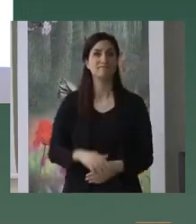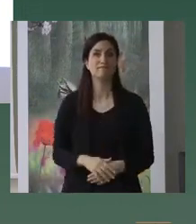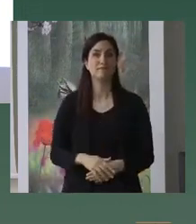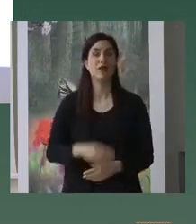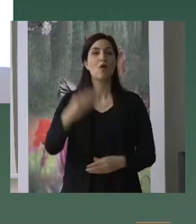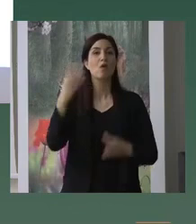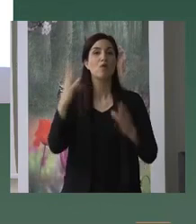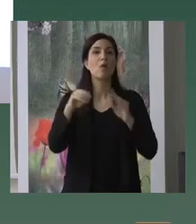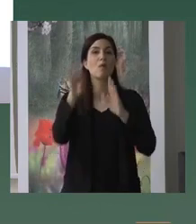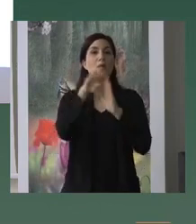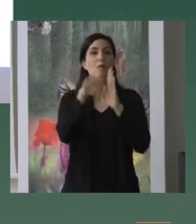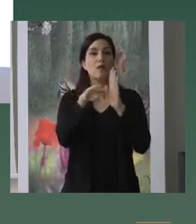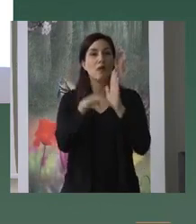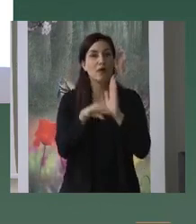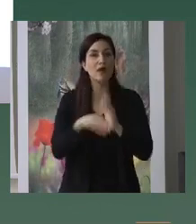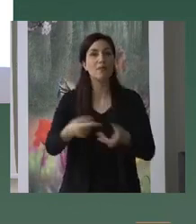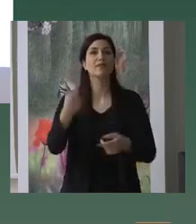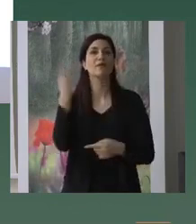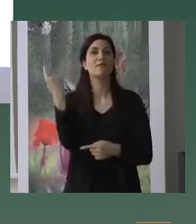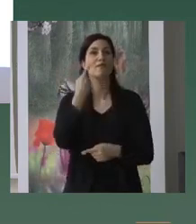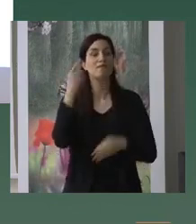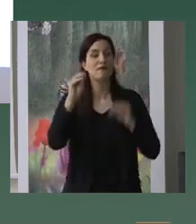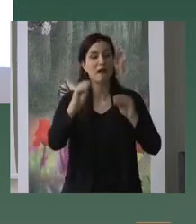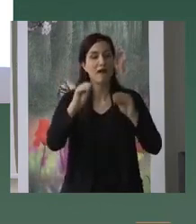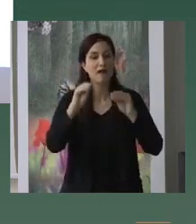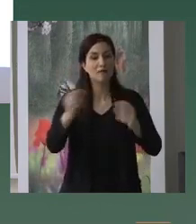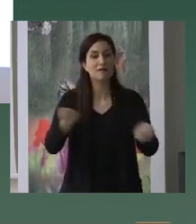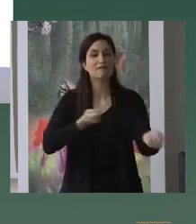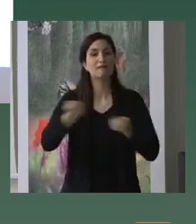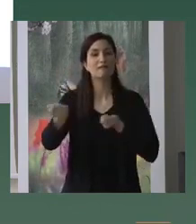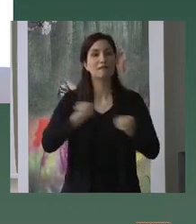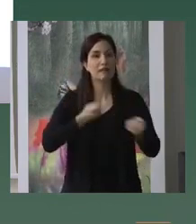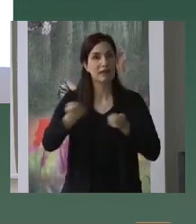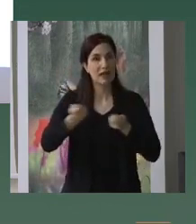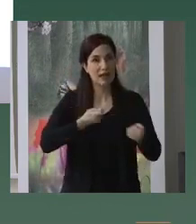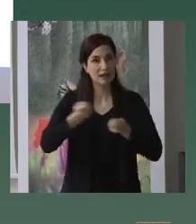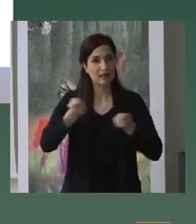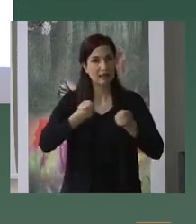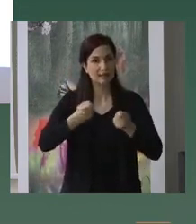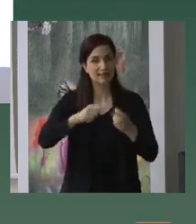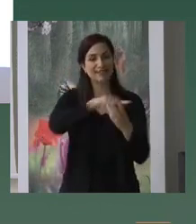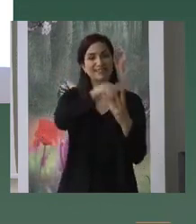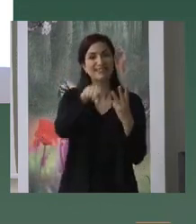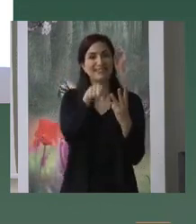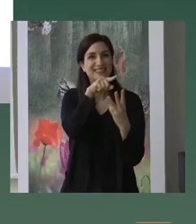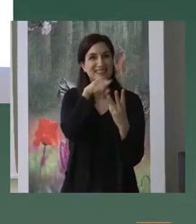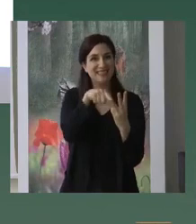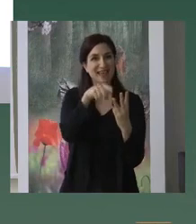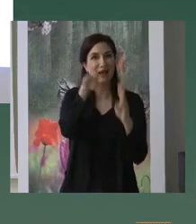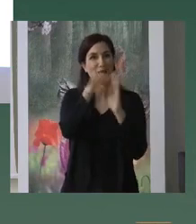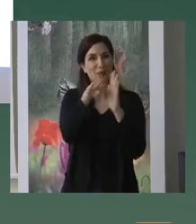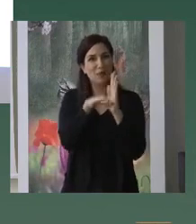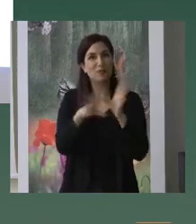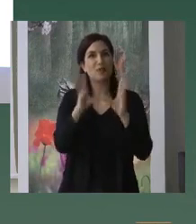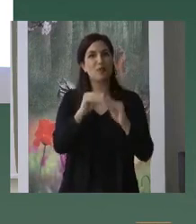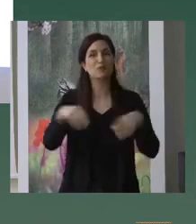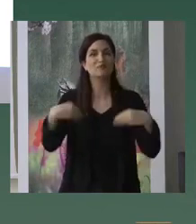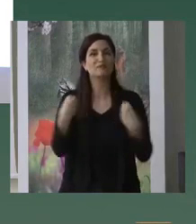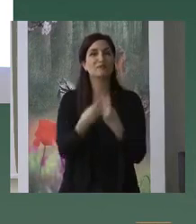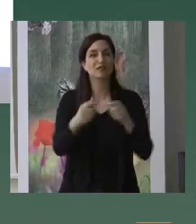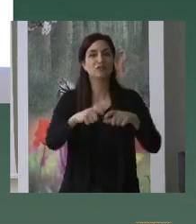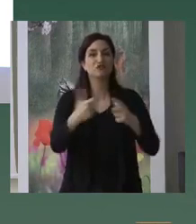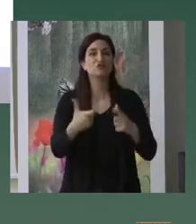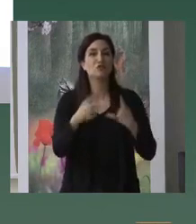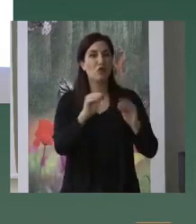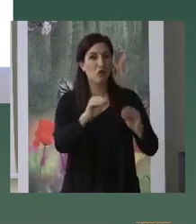αειφορικής διαχείρισης. Είναι τα 3 καθαρά εκπαιδευτικά, τα οικολογικά σχολεία, οι νέοι δημοσιογράφοι για το περιβάλλον και το μαθαίνω